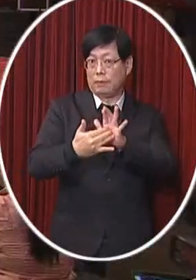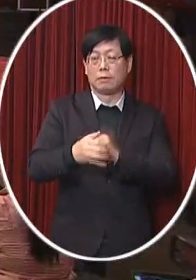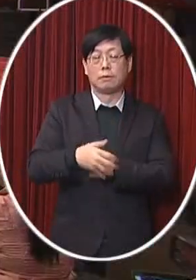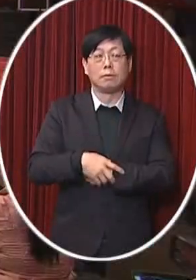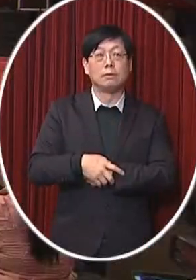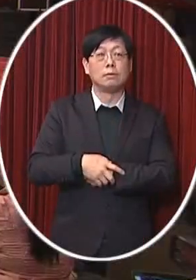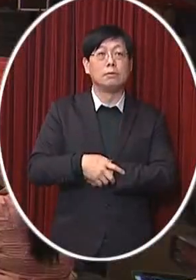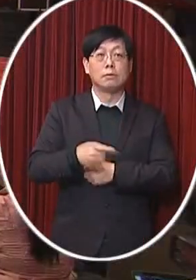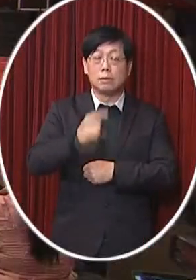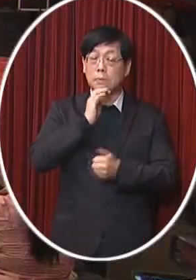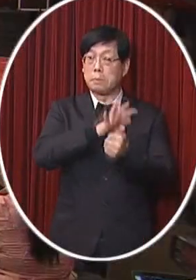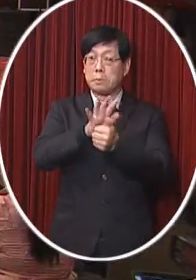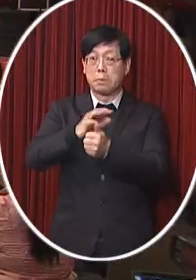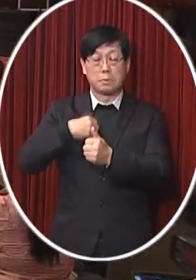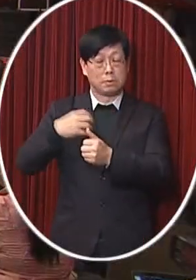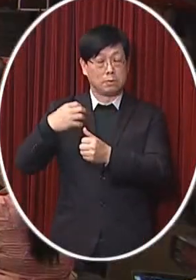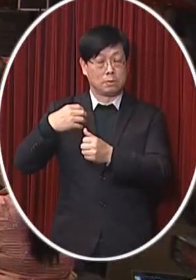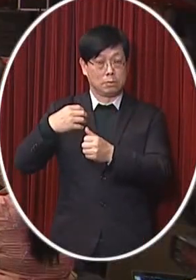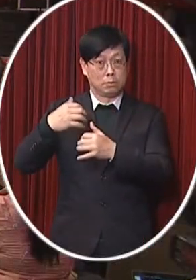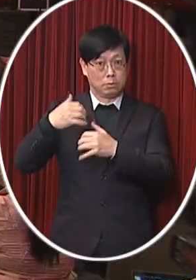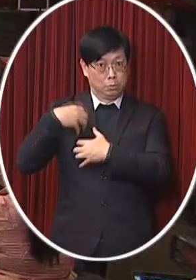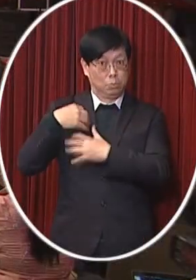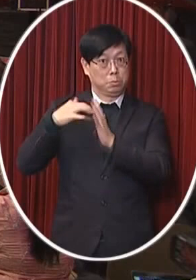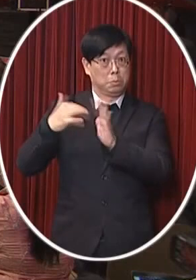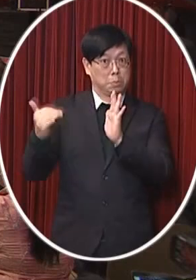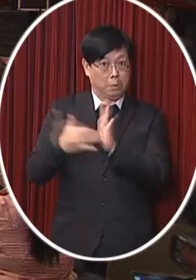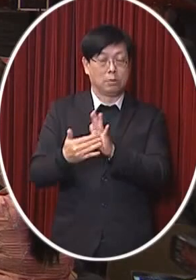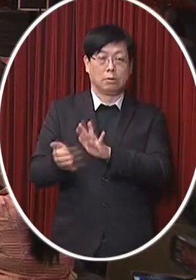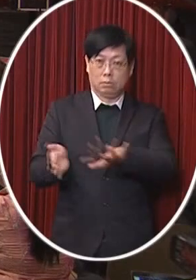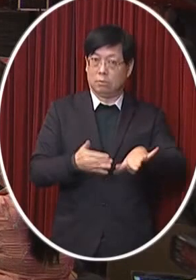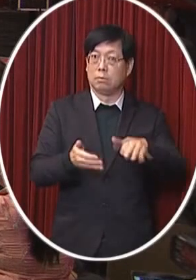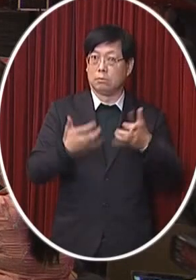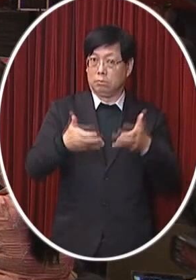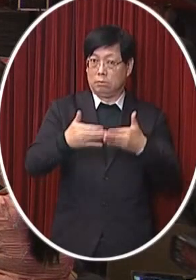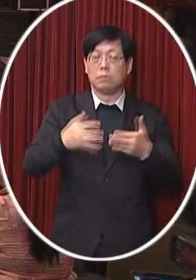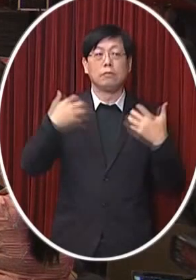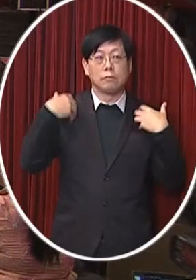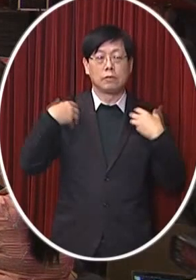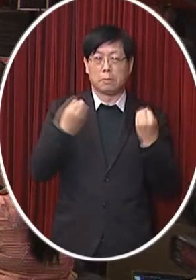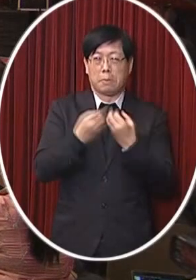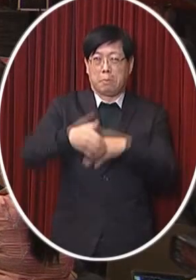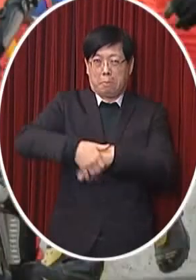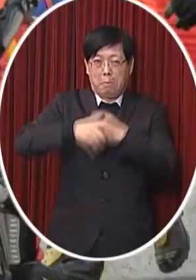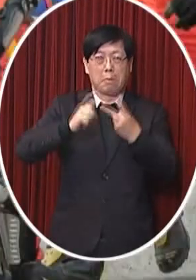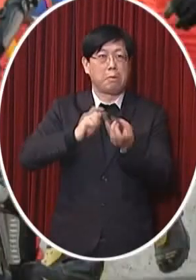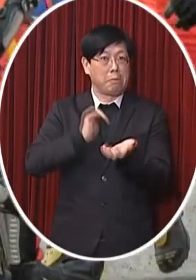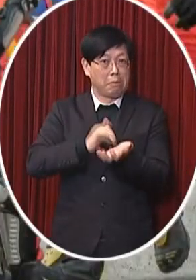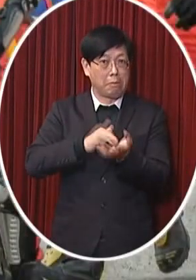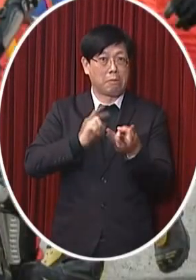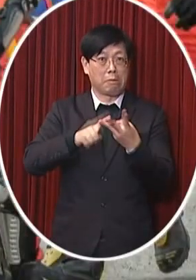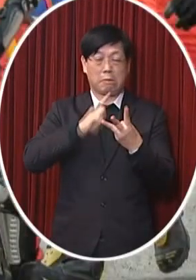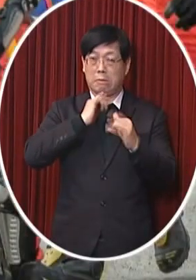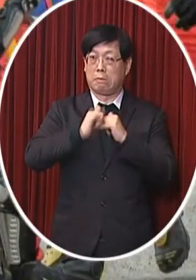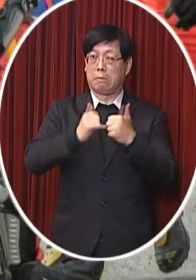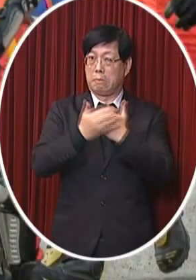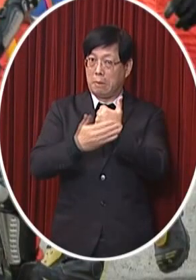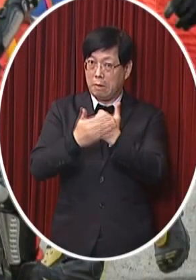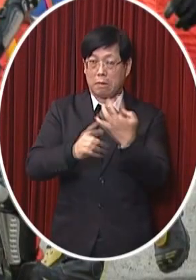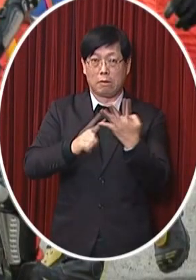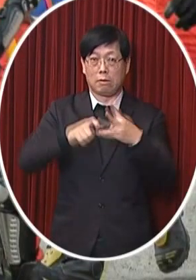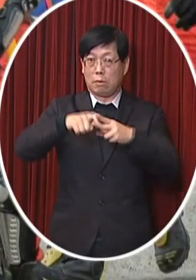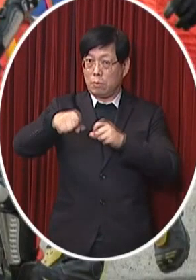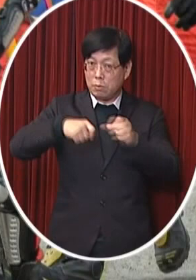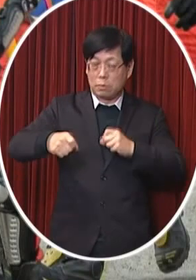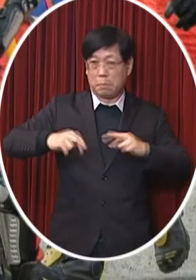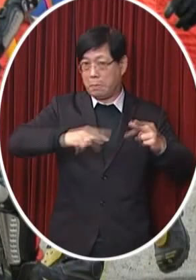了协助军事作战，更重要的是担负救灾、医疗、治安维护、工程